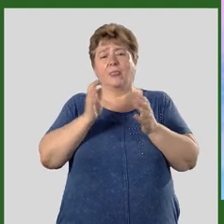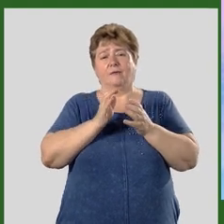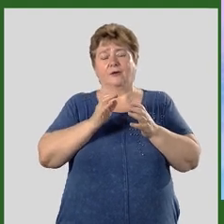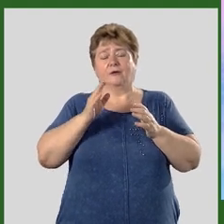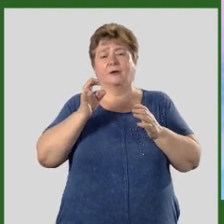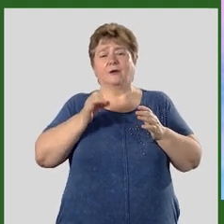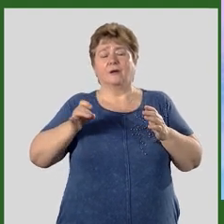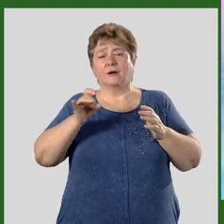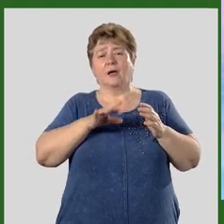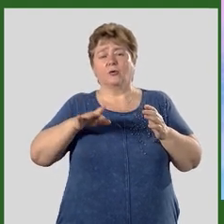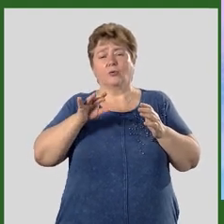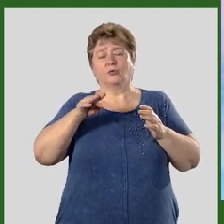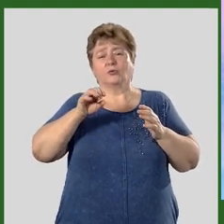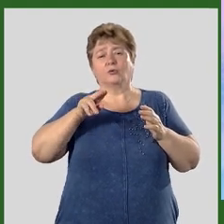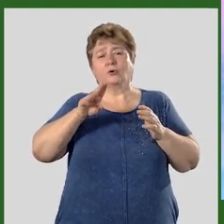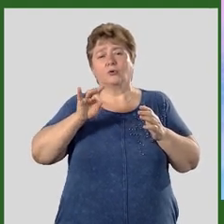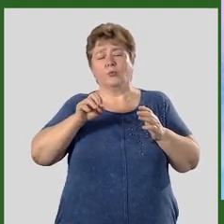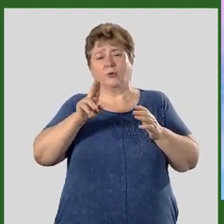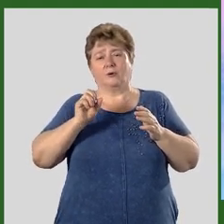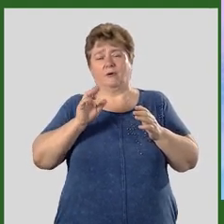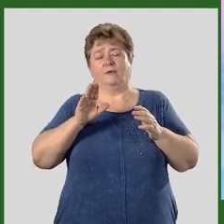районе тропиков и полюсов.